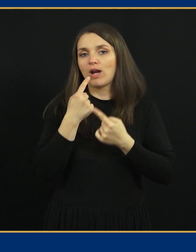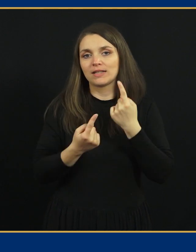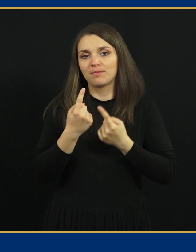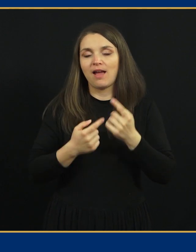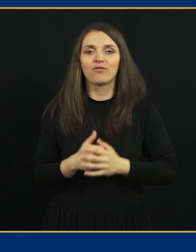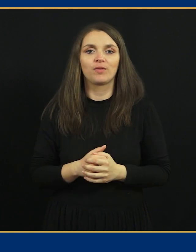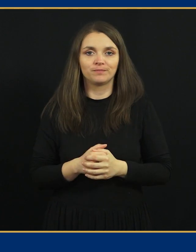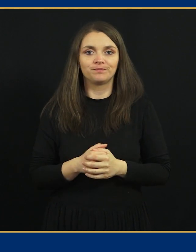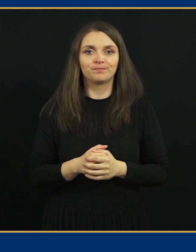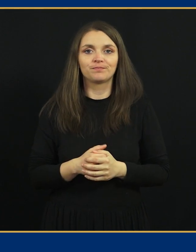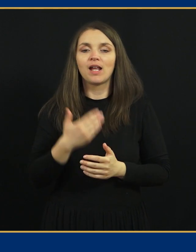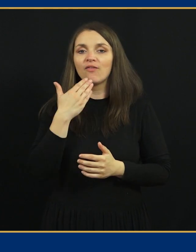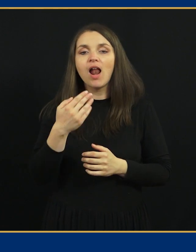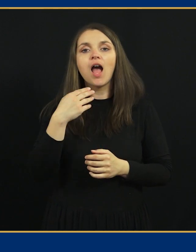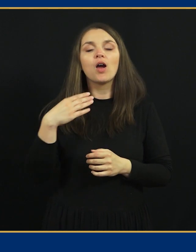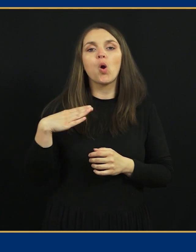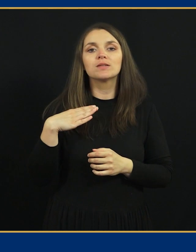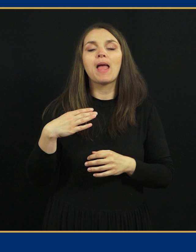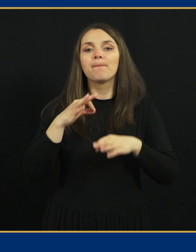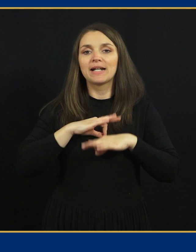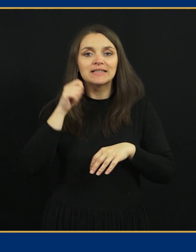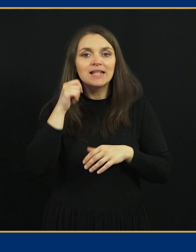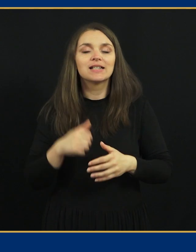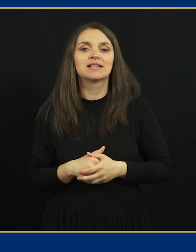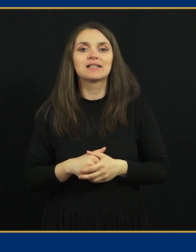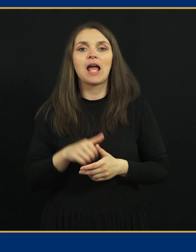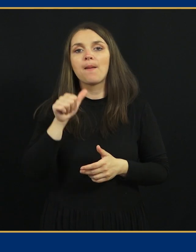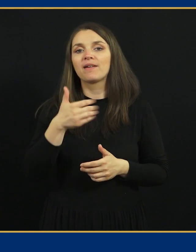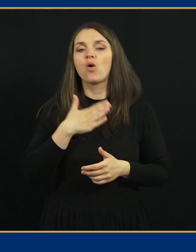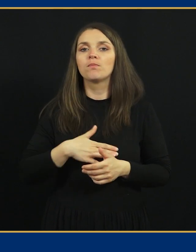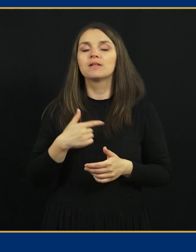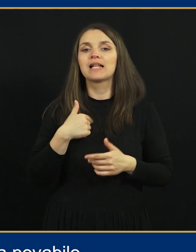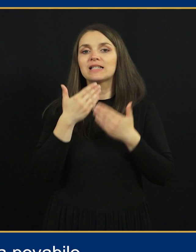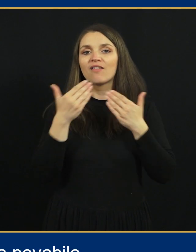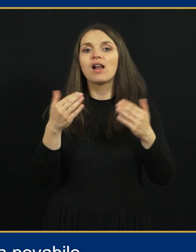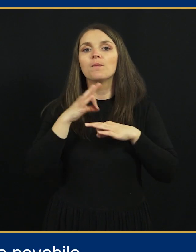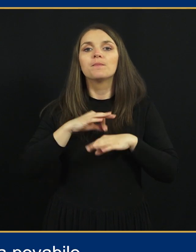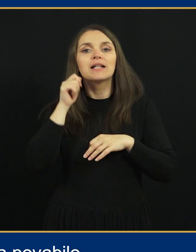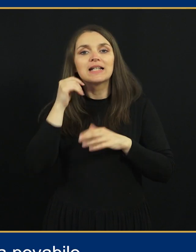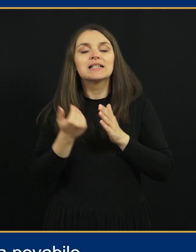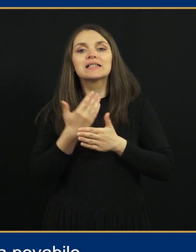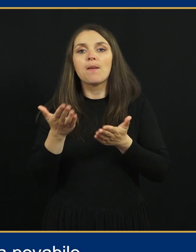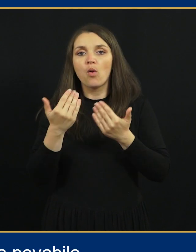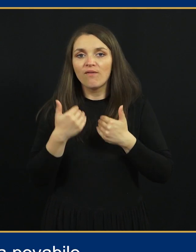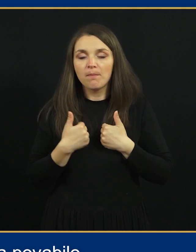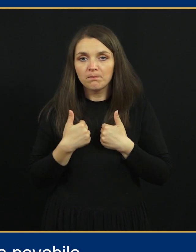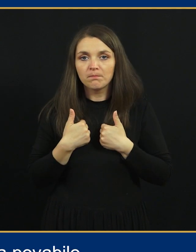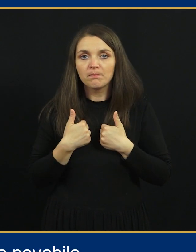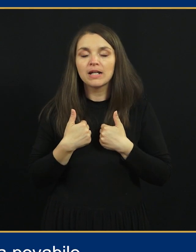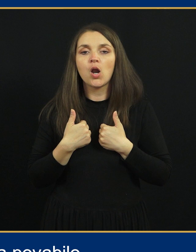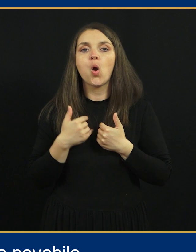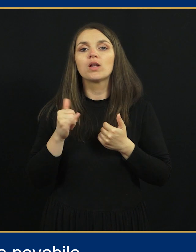na današnjo razpravo. Hvala, gospa predsednica. Najprej bi se zahvalil predsednici